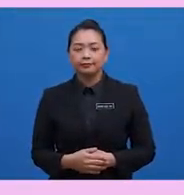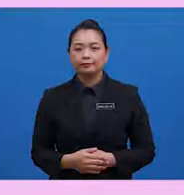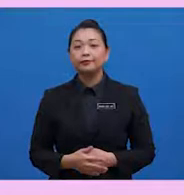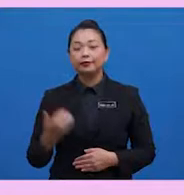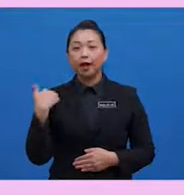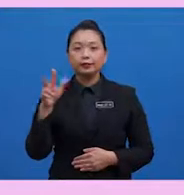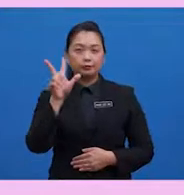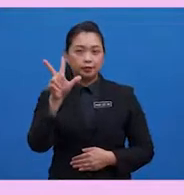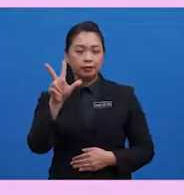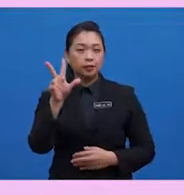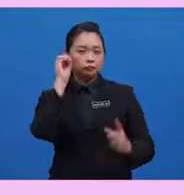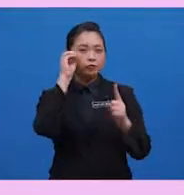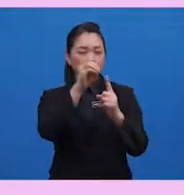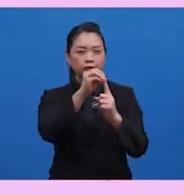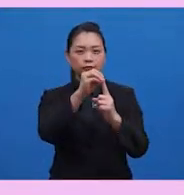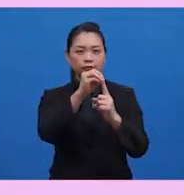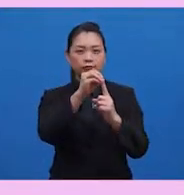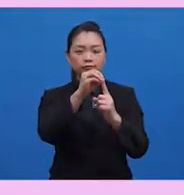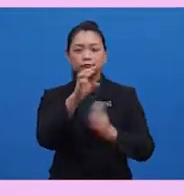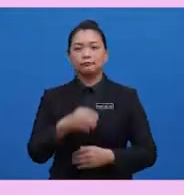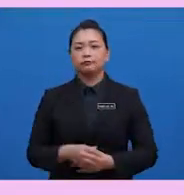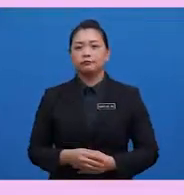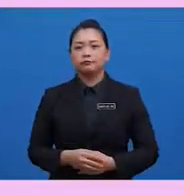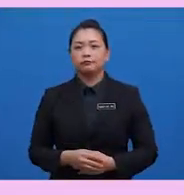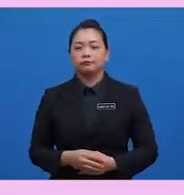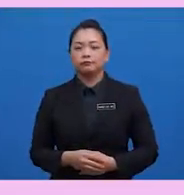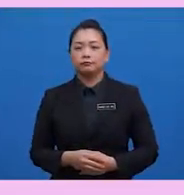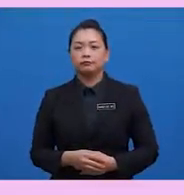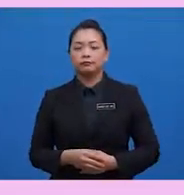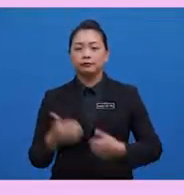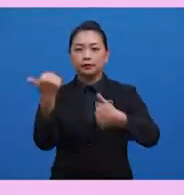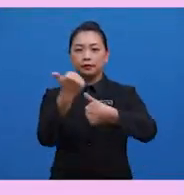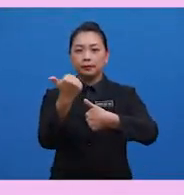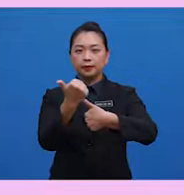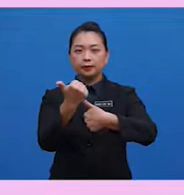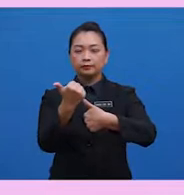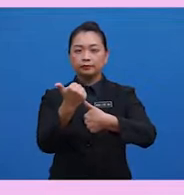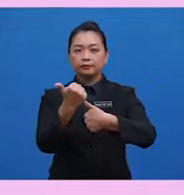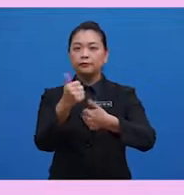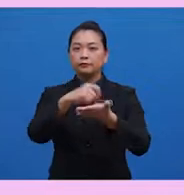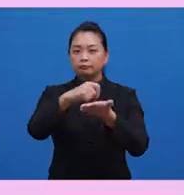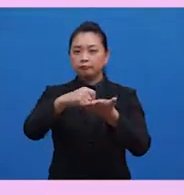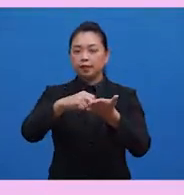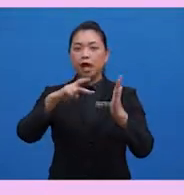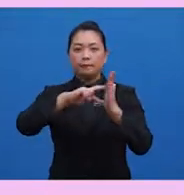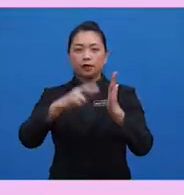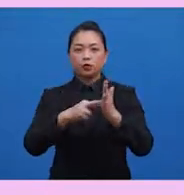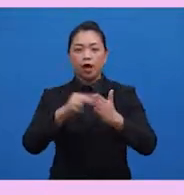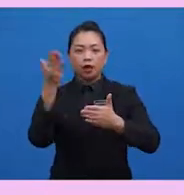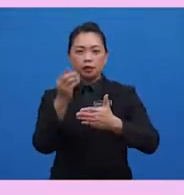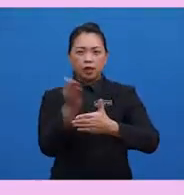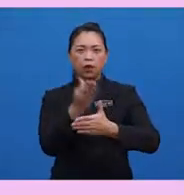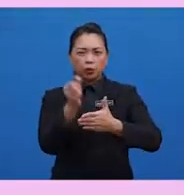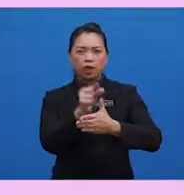Terdapat 3 objektif pembelajaran kita pada hari ini, iaitu pertama, menyatakan maksud